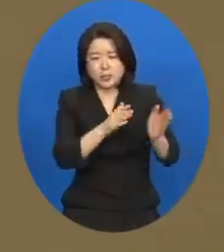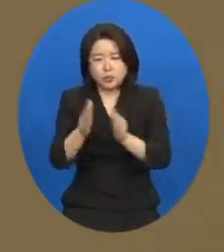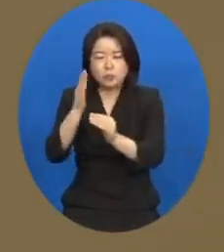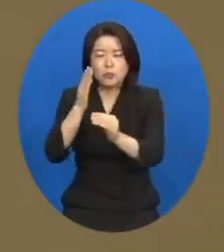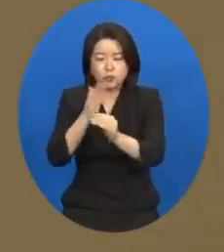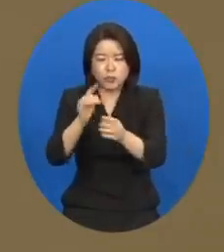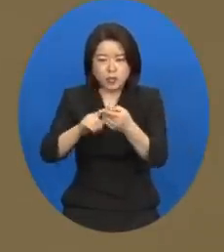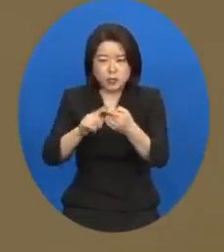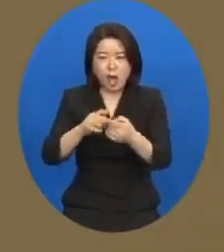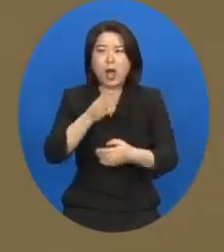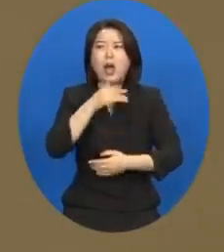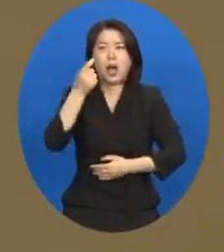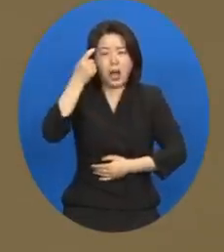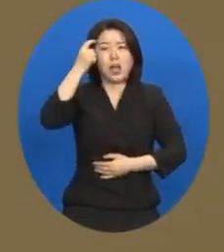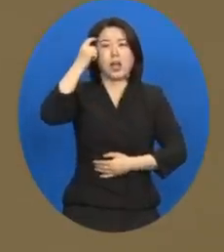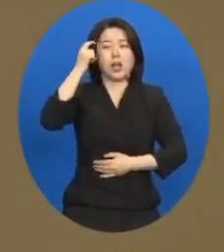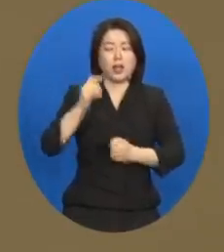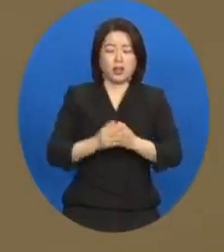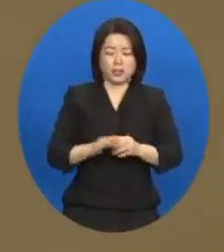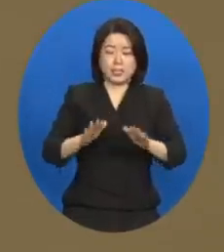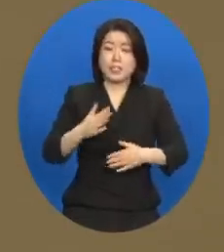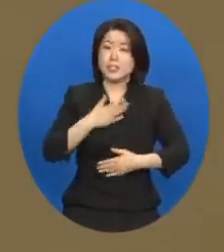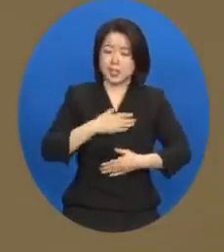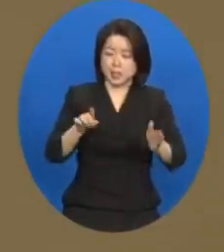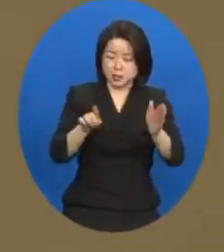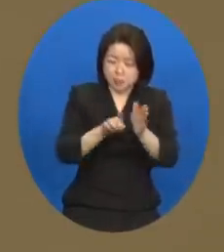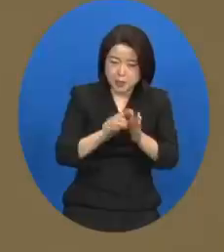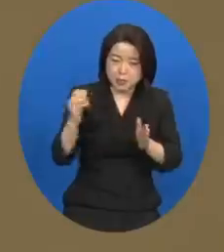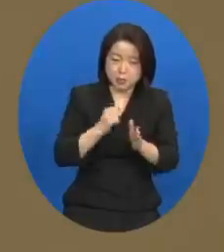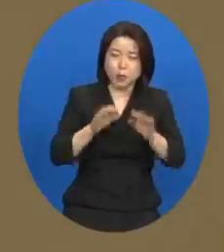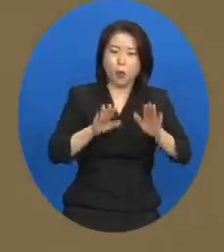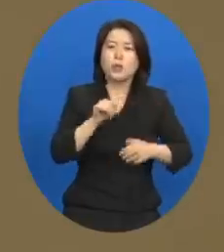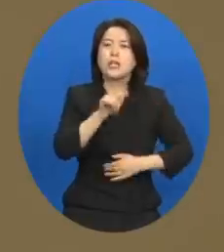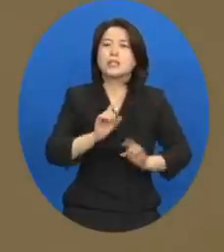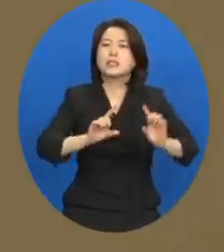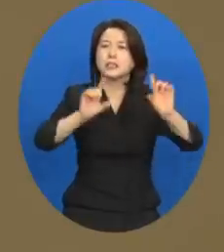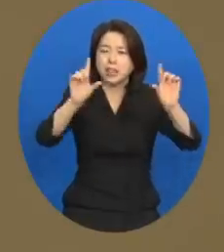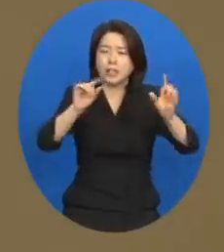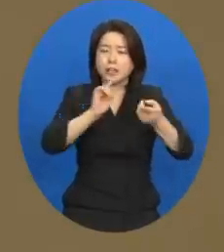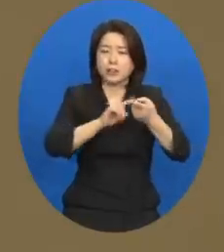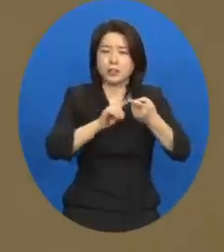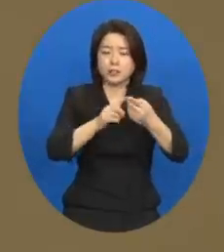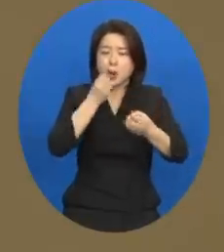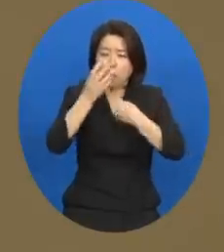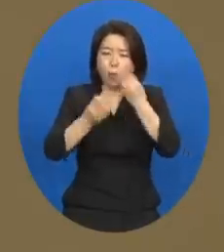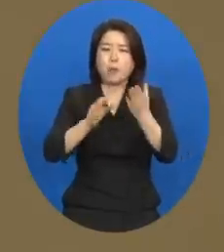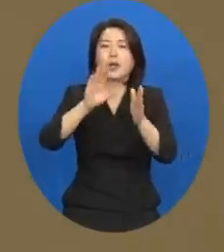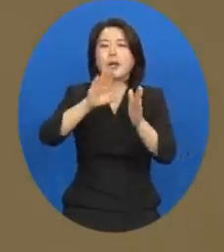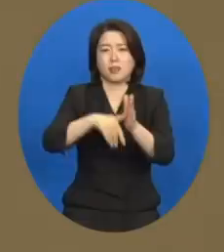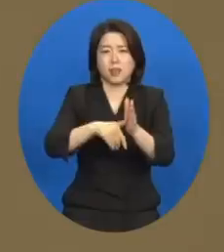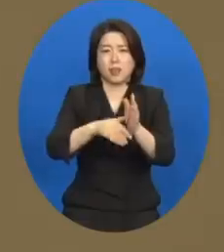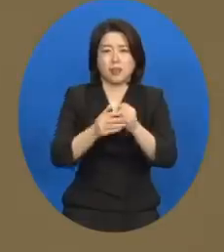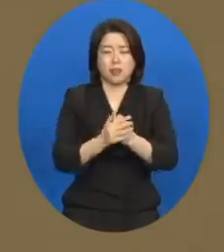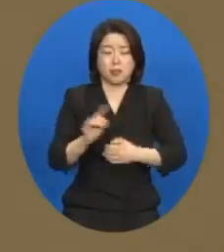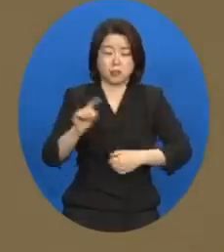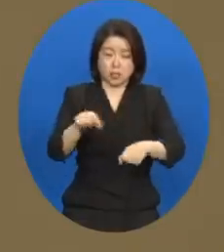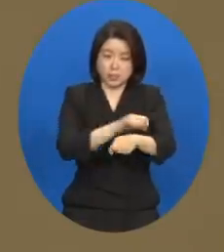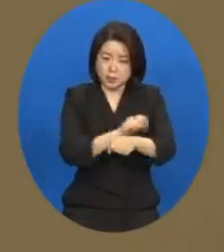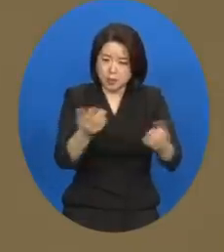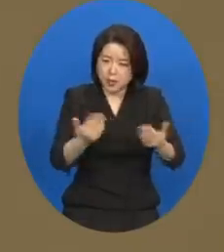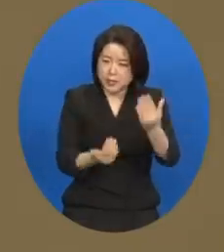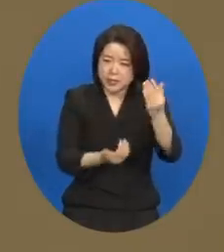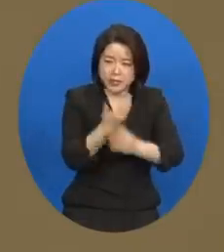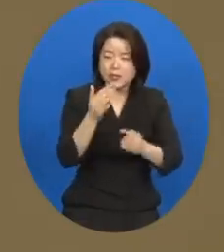깨달았습니다. 이제는 제가 믿음으로 오늘이 그날임을 고백하여야 할 때인 것입니다. 어떤 특별한 일이